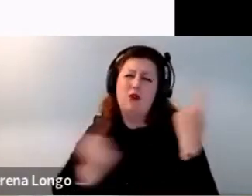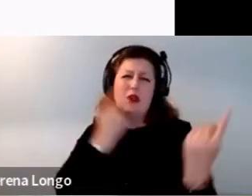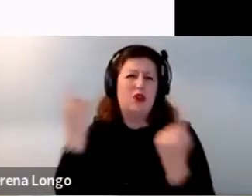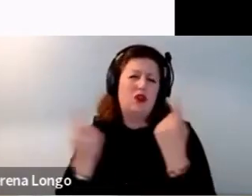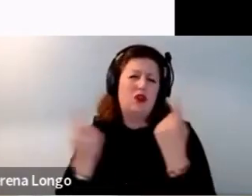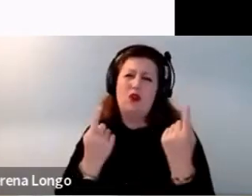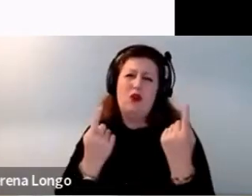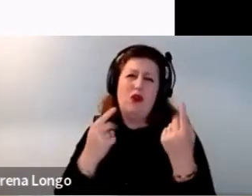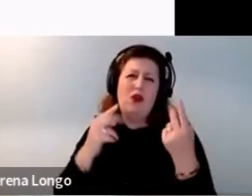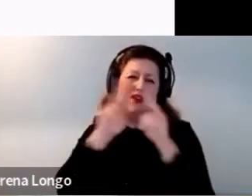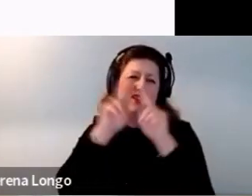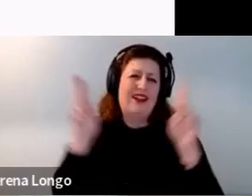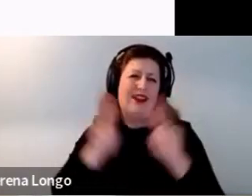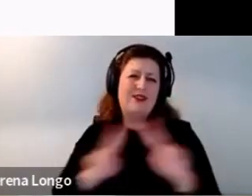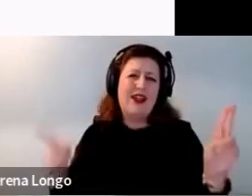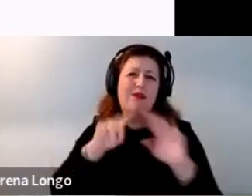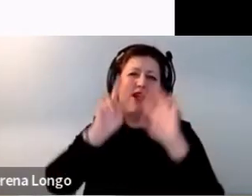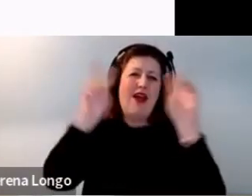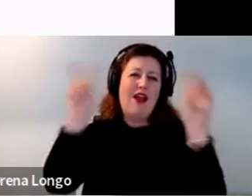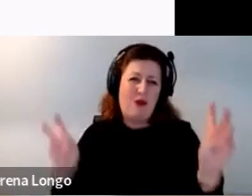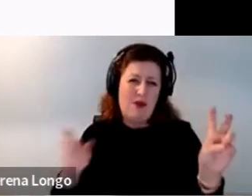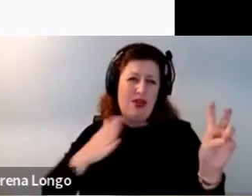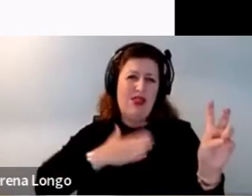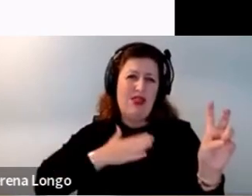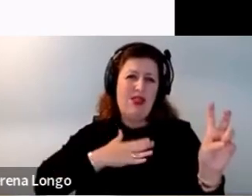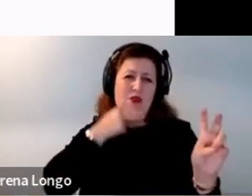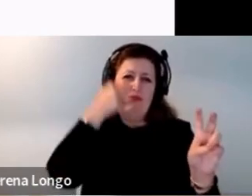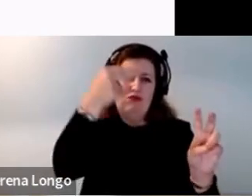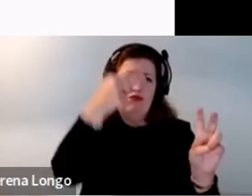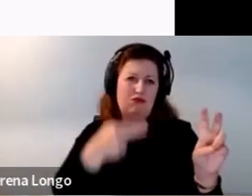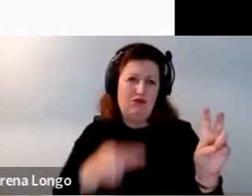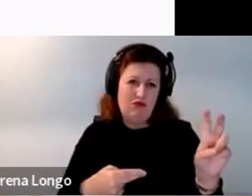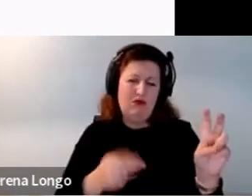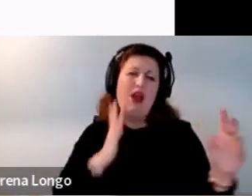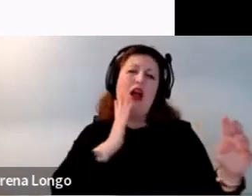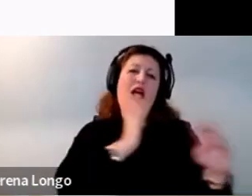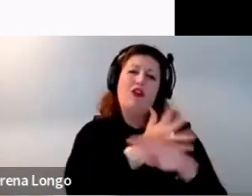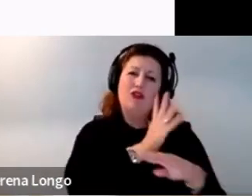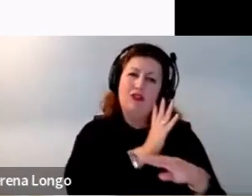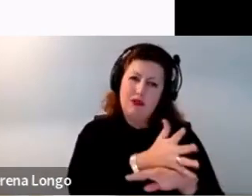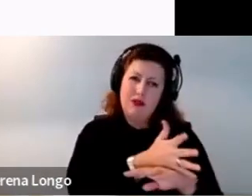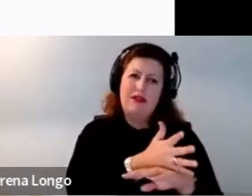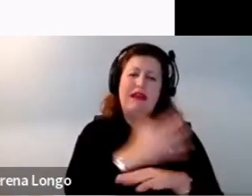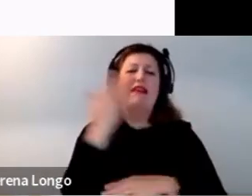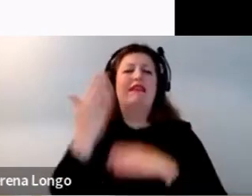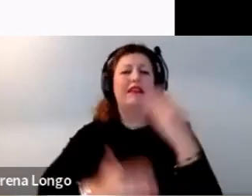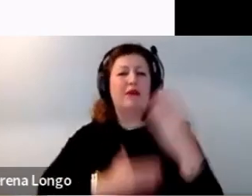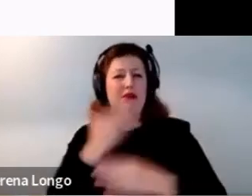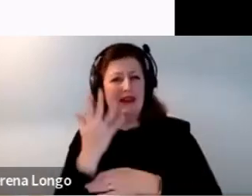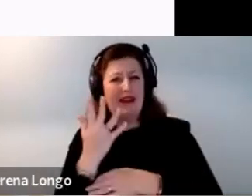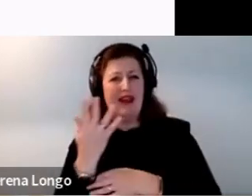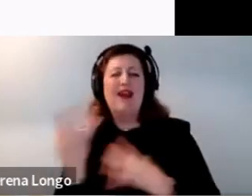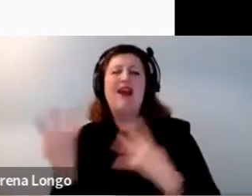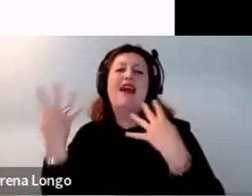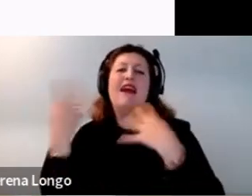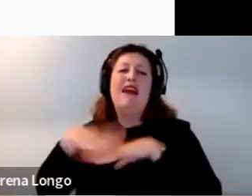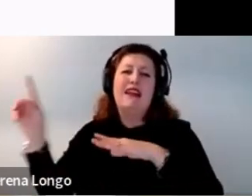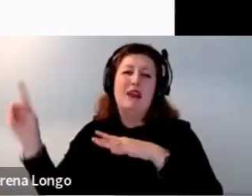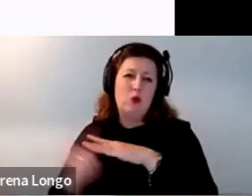che recepisco anche per il mio intervento: accessibilità, disabilità, inclusione.